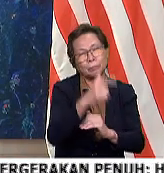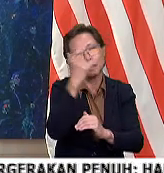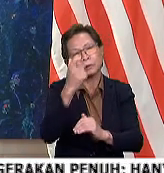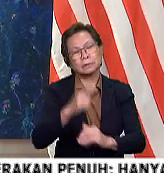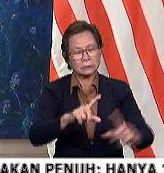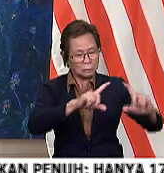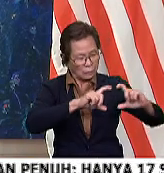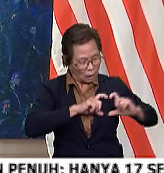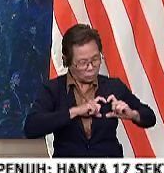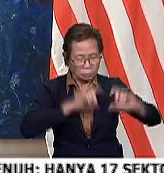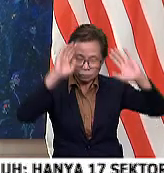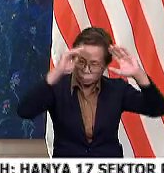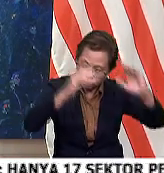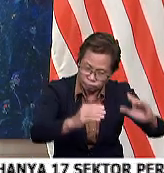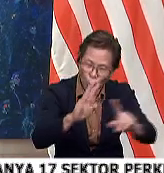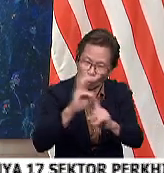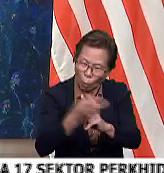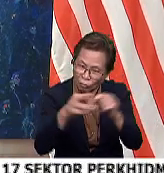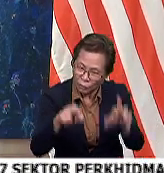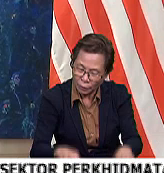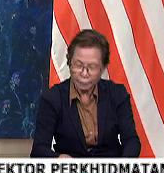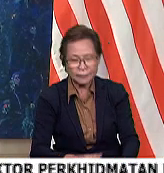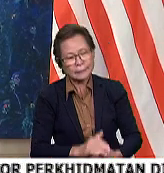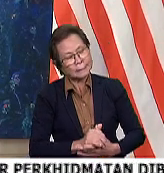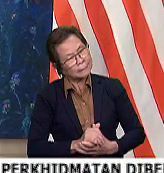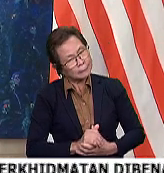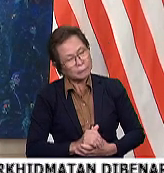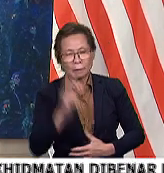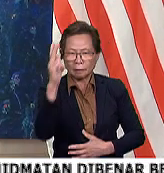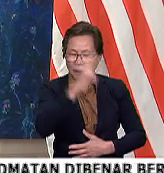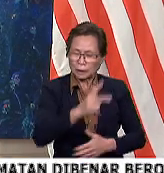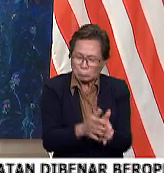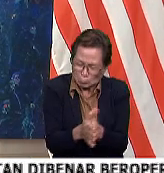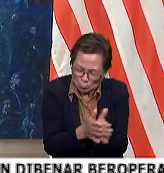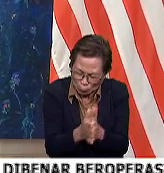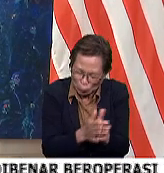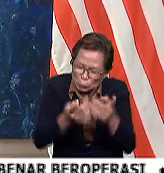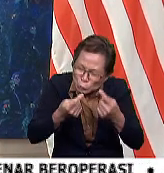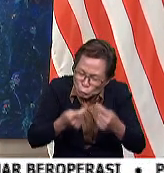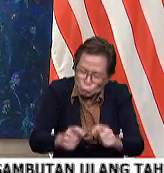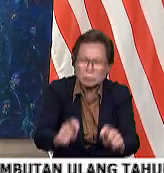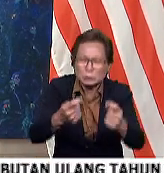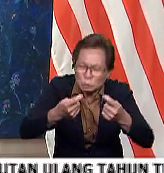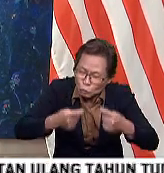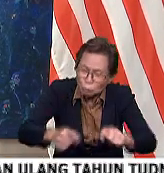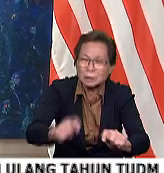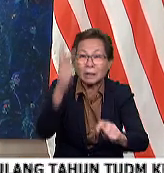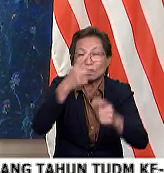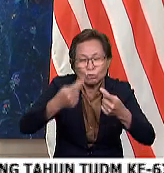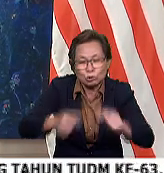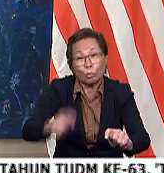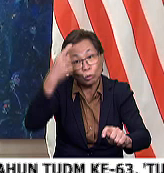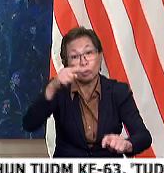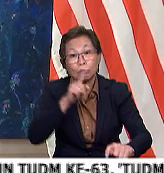keprihatinan terhadap kebajikan rakyat kerajaan akan poruse sedaya upaya untuk